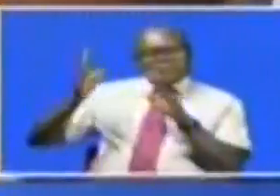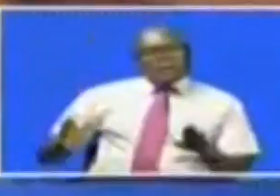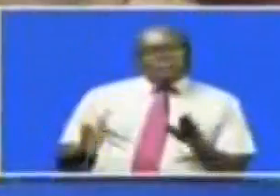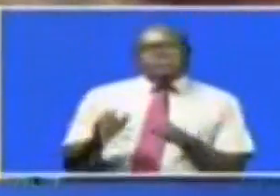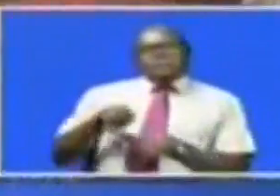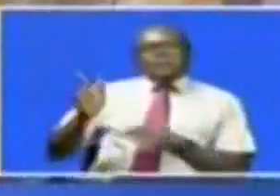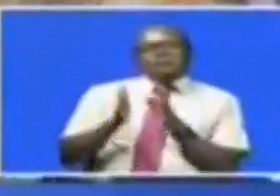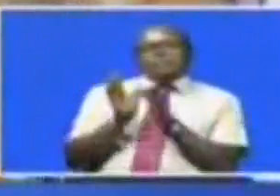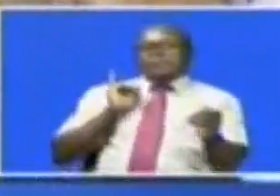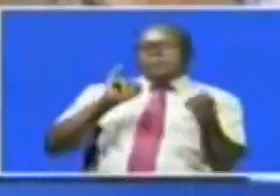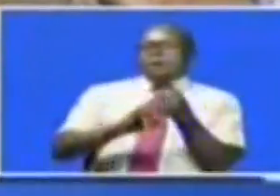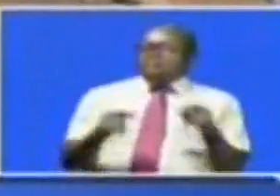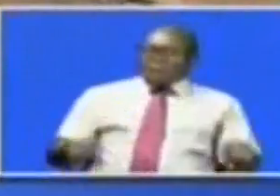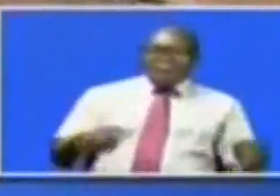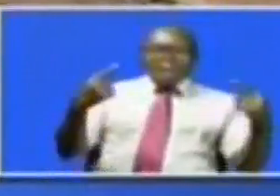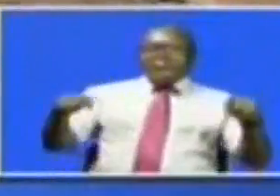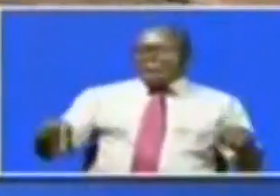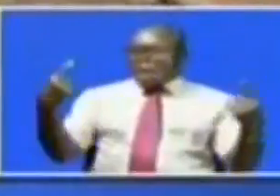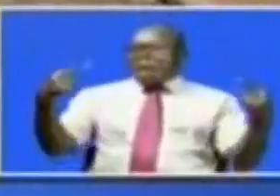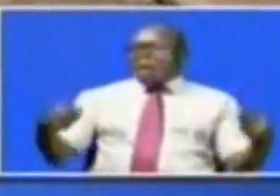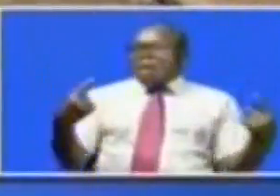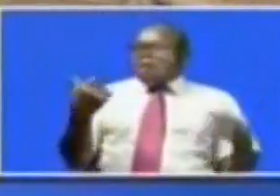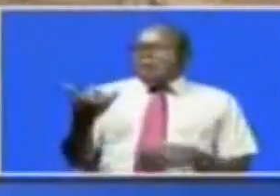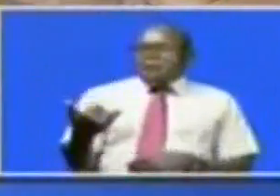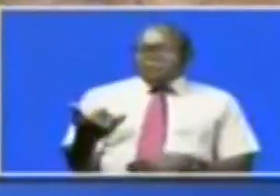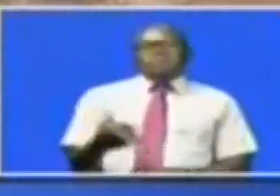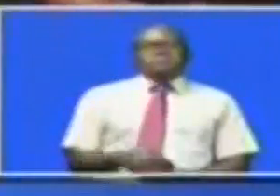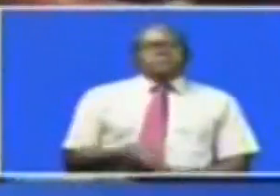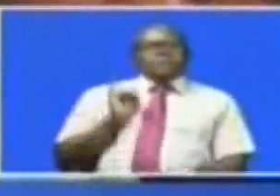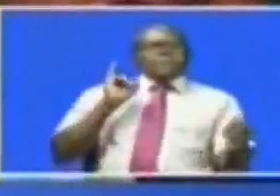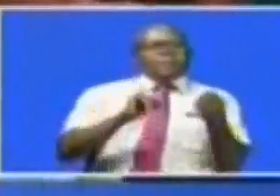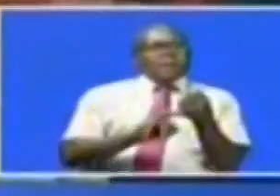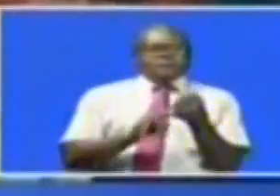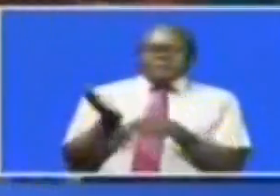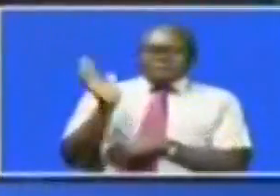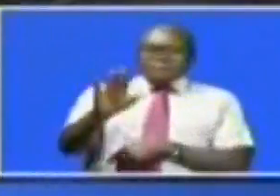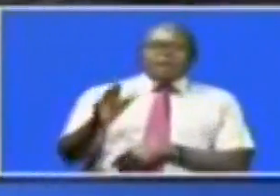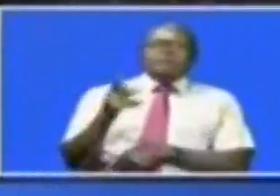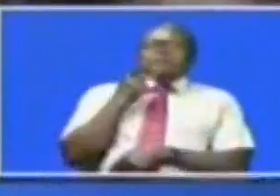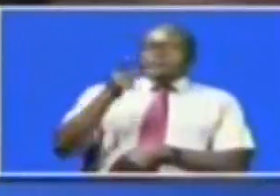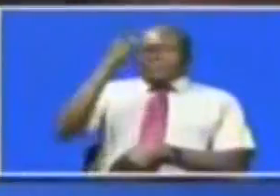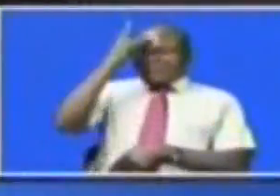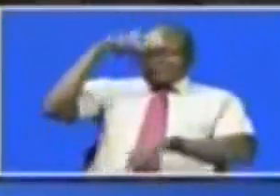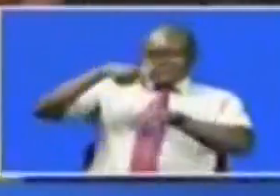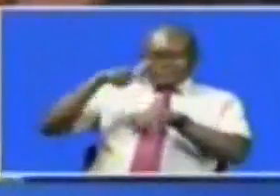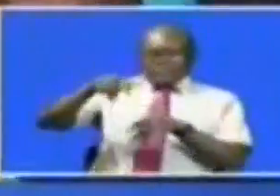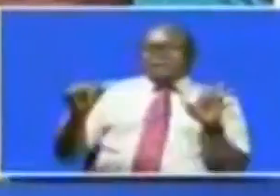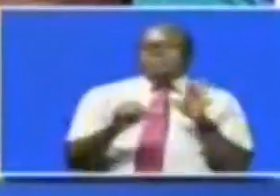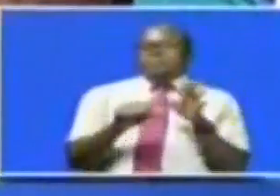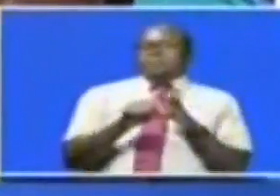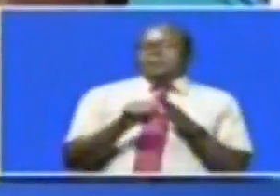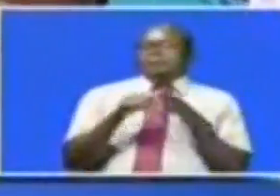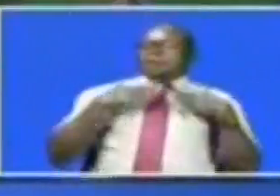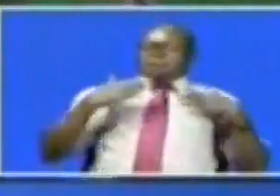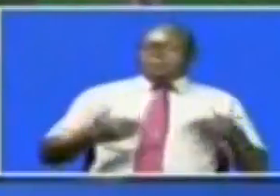mkewe wamekuwa wakizozana kwa muda mrefu, jambo ambalo limemfanya mkewe kurudi kwa wazazi wake wakati wa tukio. Miili ya watoto